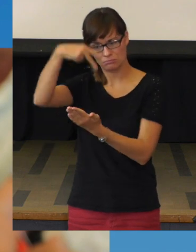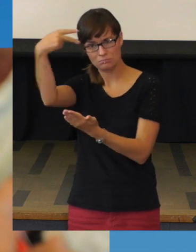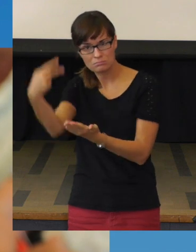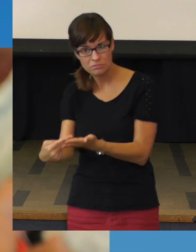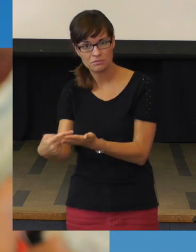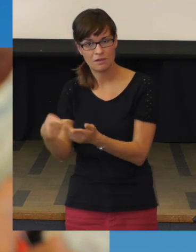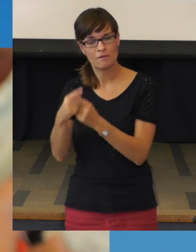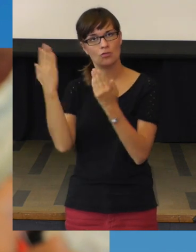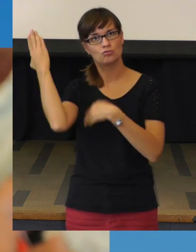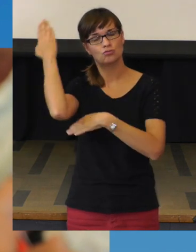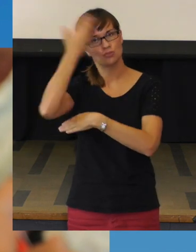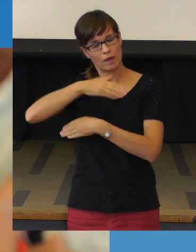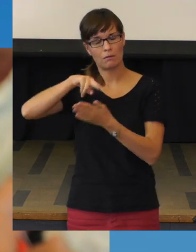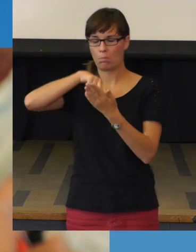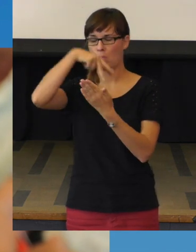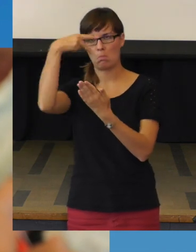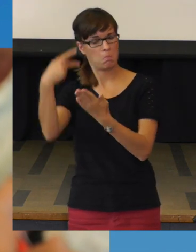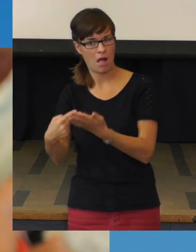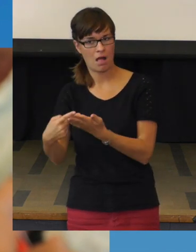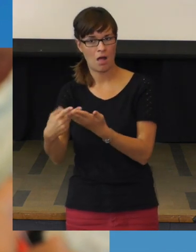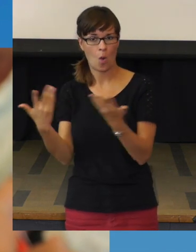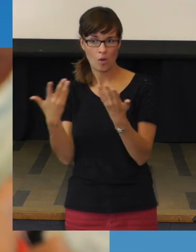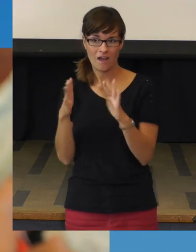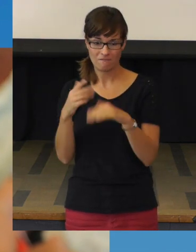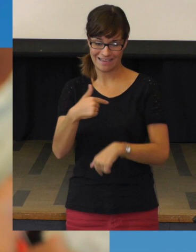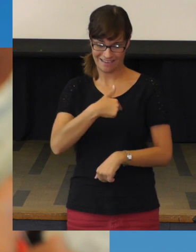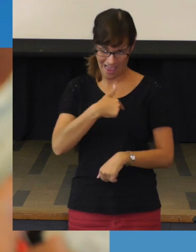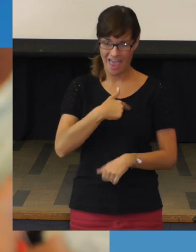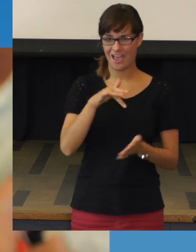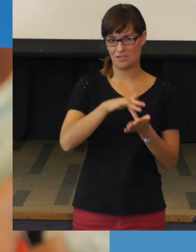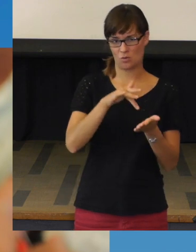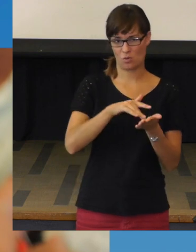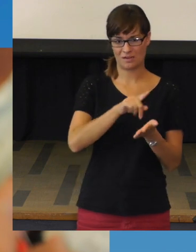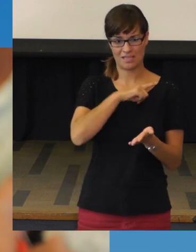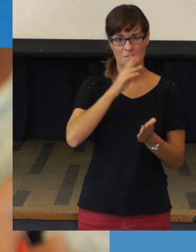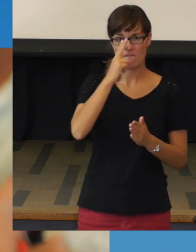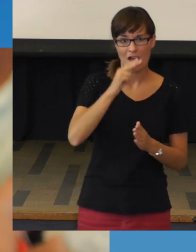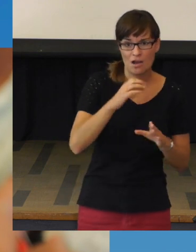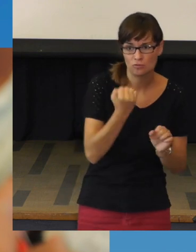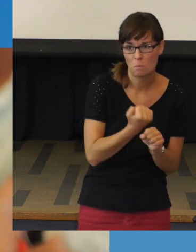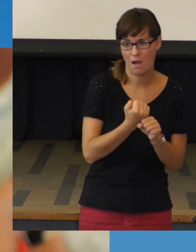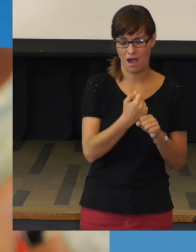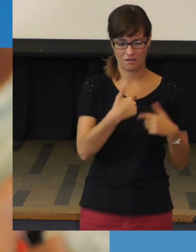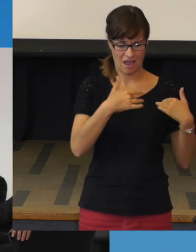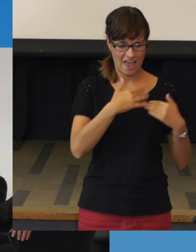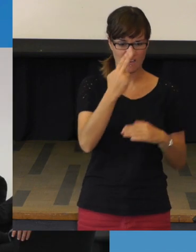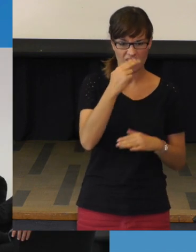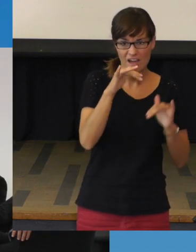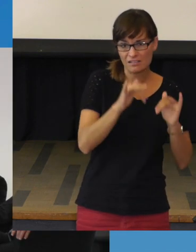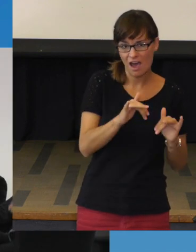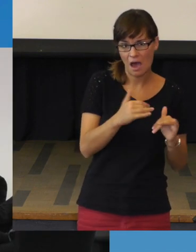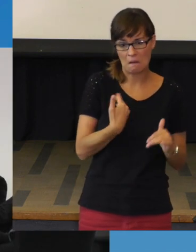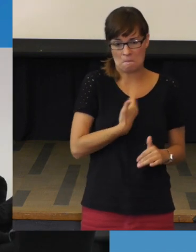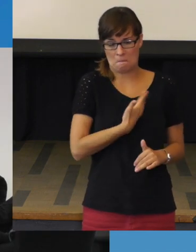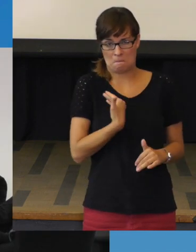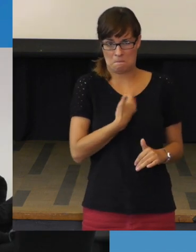Blackout geworden ist? Oder aber habe ich einen Fehler? Und wie gesagt, daraufhin